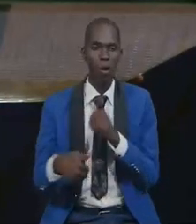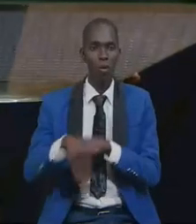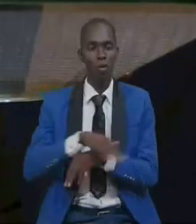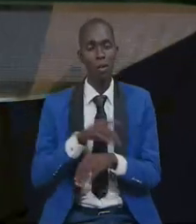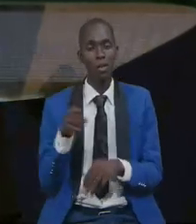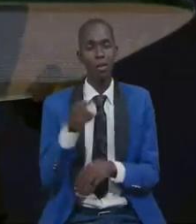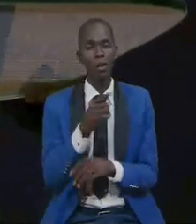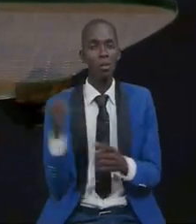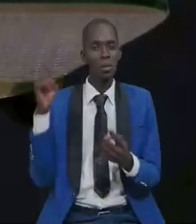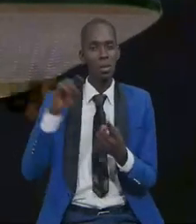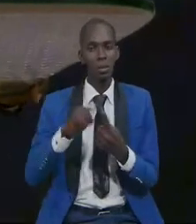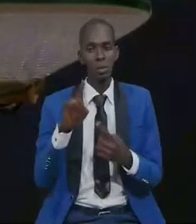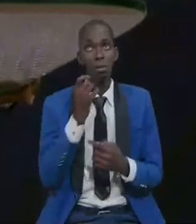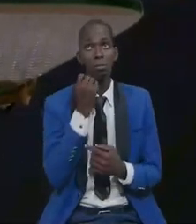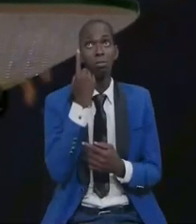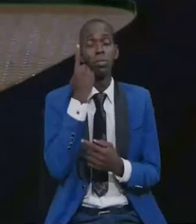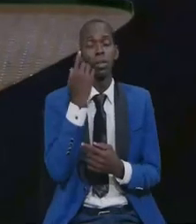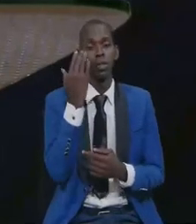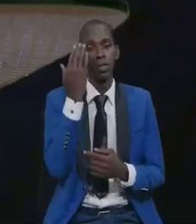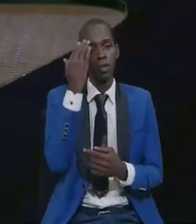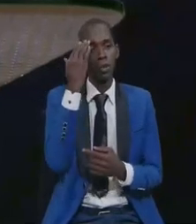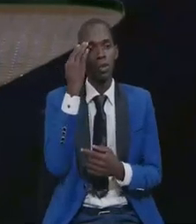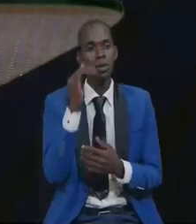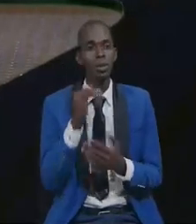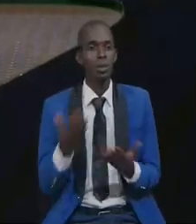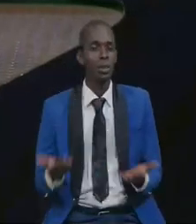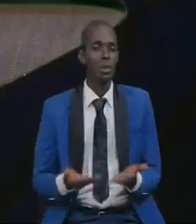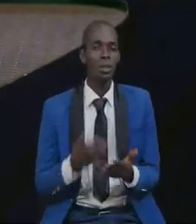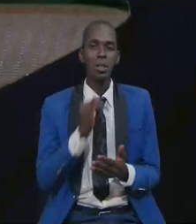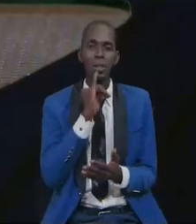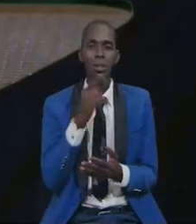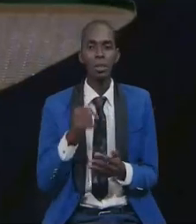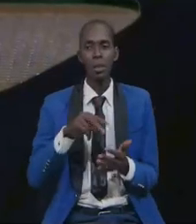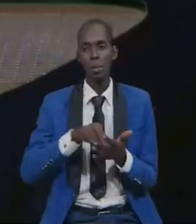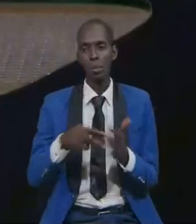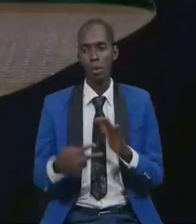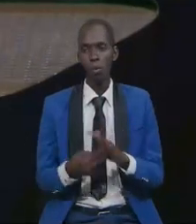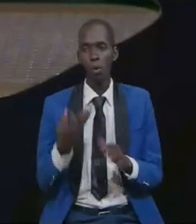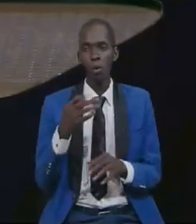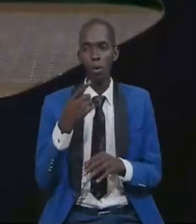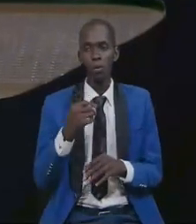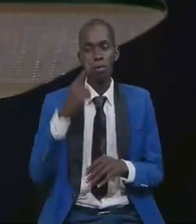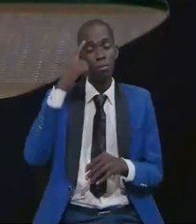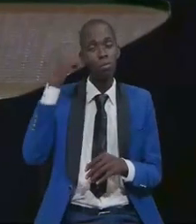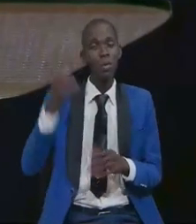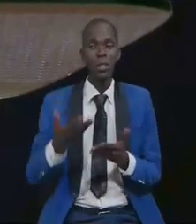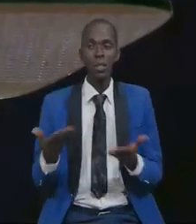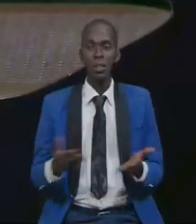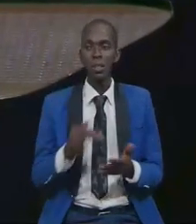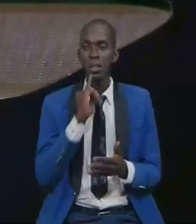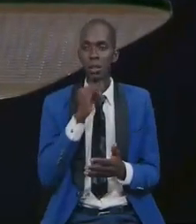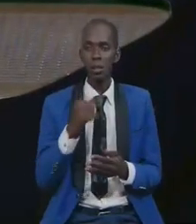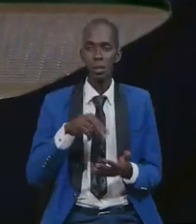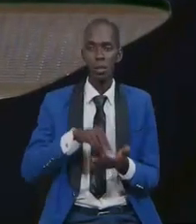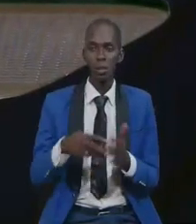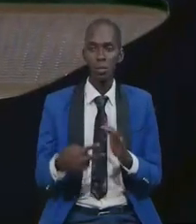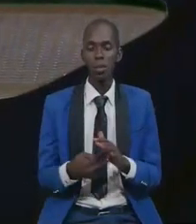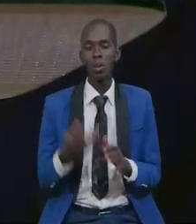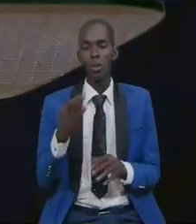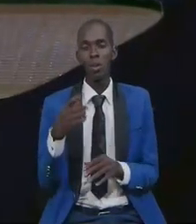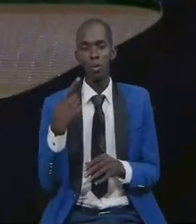4, 5, 6, 7 ans sur toi jusqu'à ce que tu saches que le Très-Haut domine sur le règne des